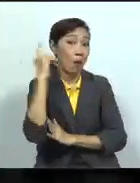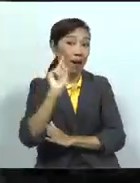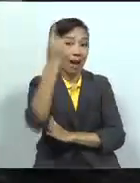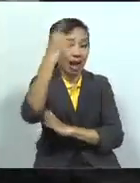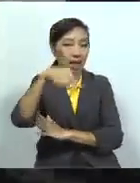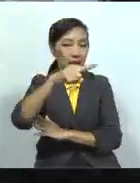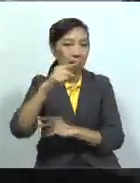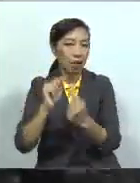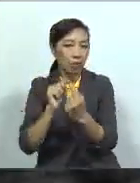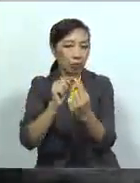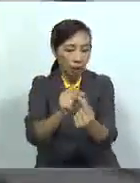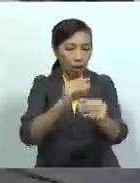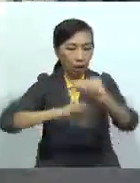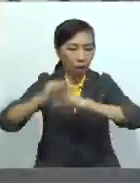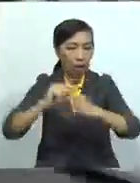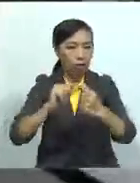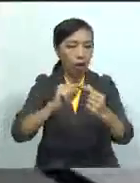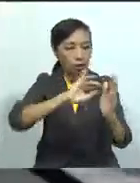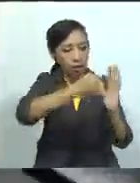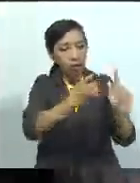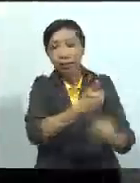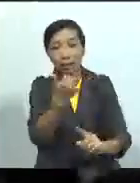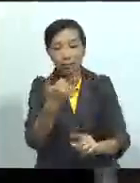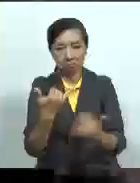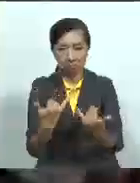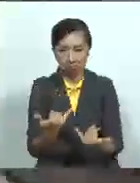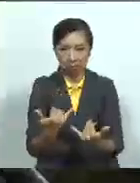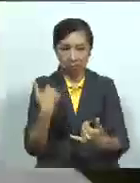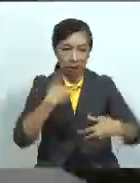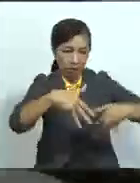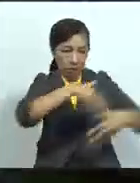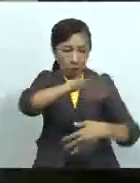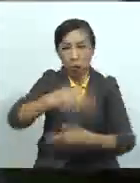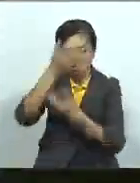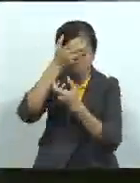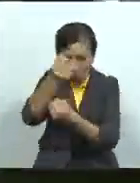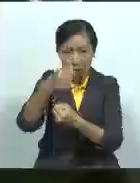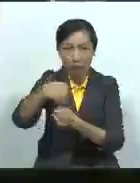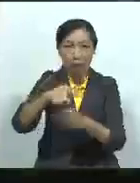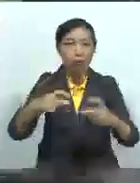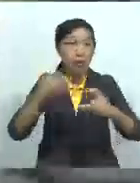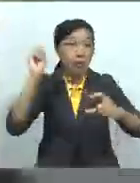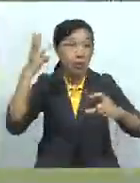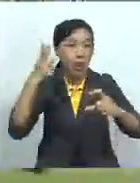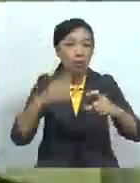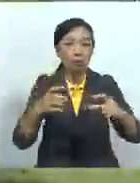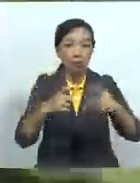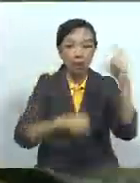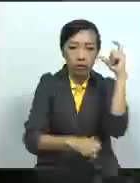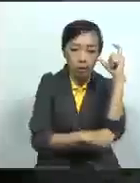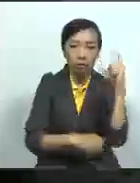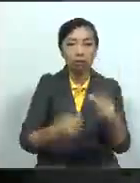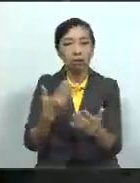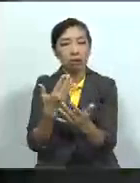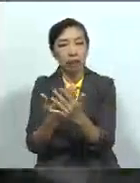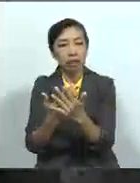ก่อนจะทยอยเปิดโครงการในจังหวัดอื่นๆปรากฏว่าได้รับความสนใจจากผู้มีรายได้น้อยและรายได้ปานกลาง